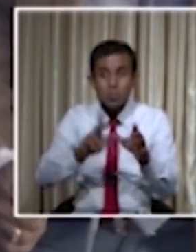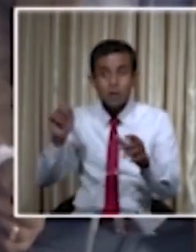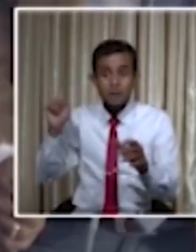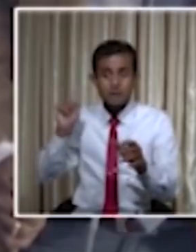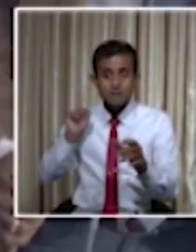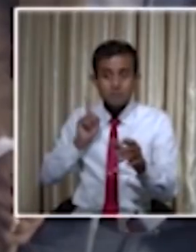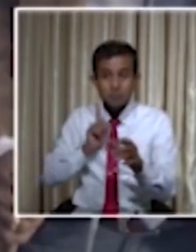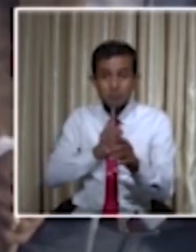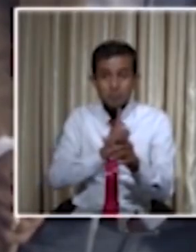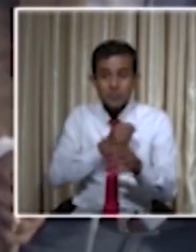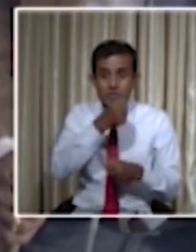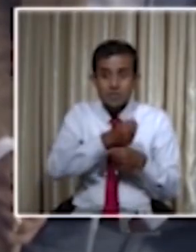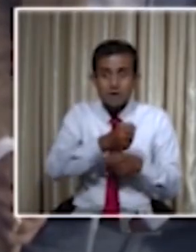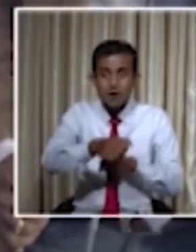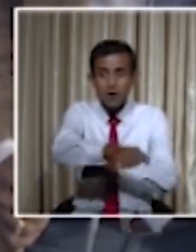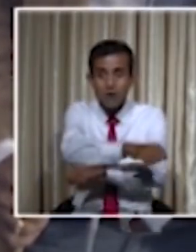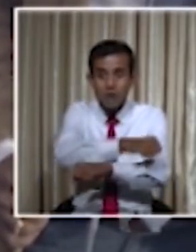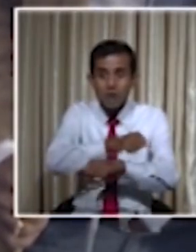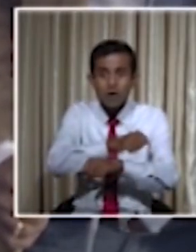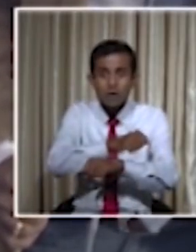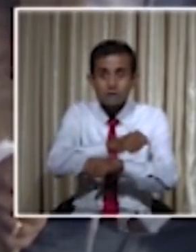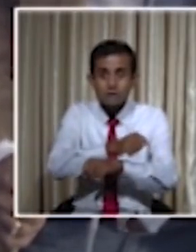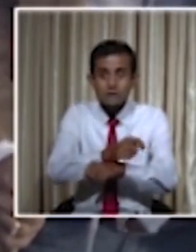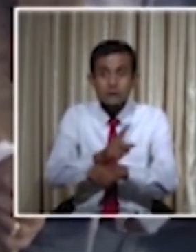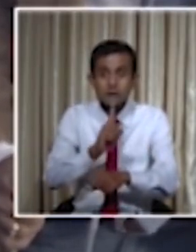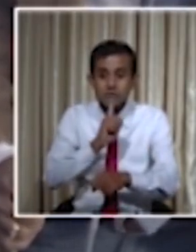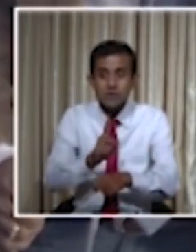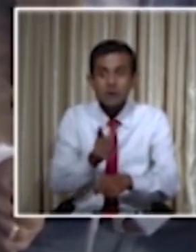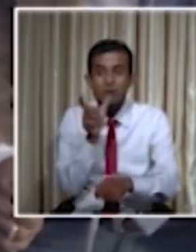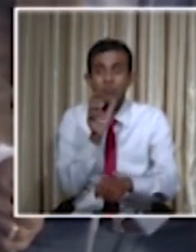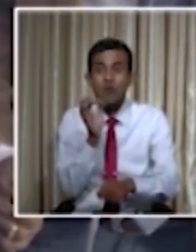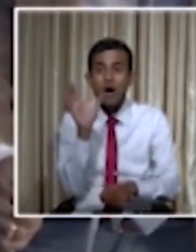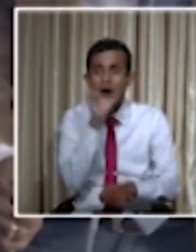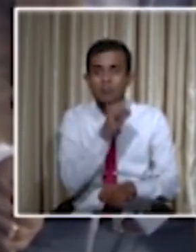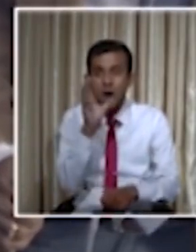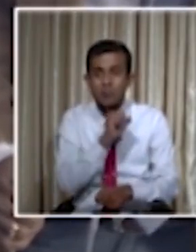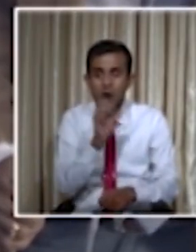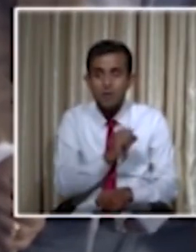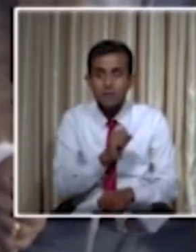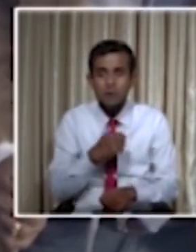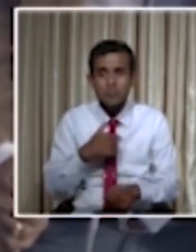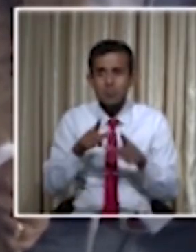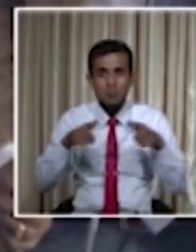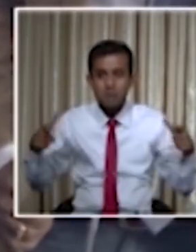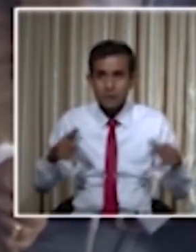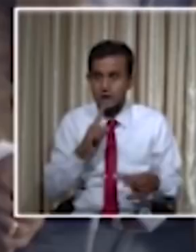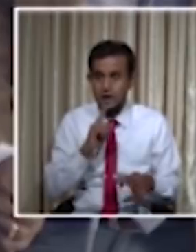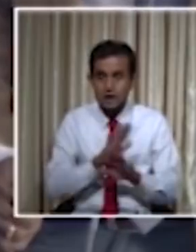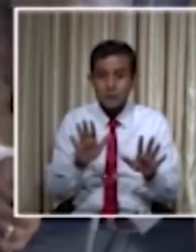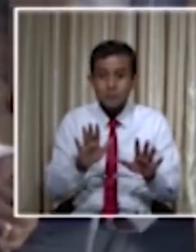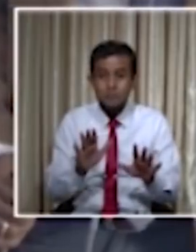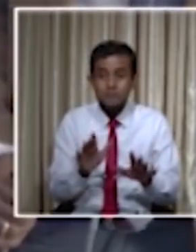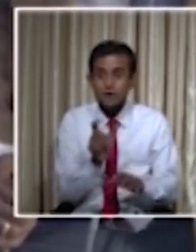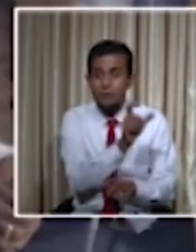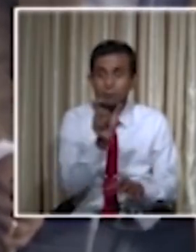ඇවිල්ලා ආණ්ඩුපක්ෂයේ ප්‍රධාන සංවිධායකතුමා කියන්න තියෙන කුණුහරුප ගොඩක් පාවිච්චි කරලා මගේ භාෂාවෙන් මම මෙතන එක කියන්න කැමති නෑ